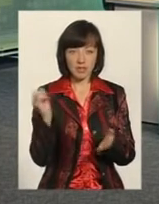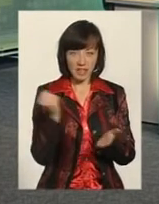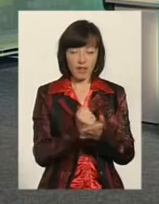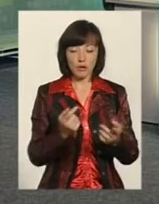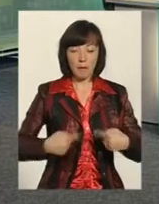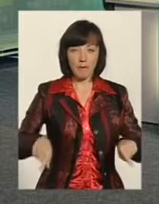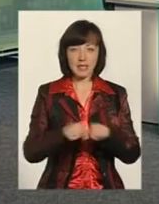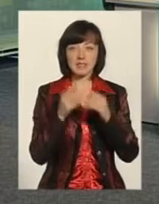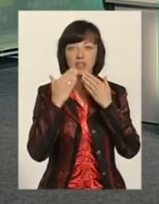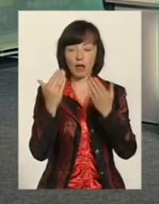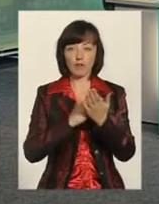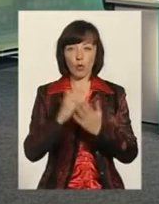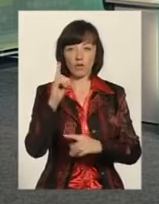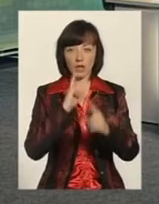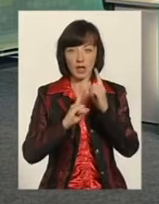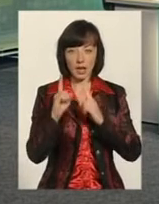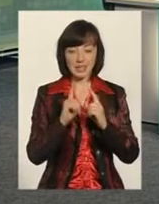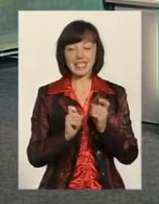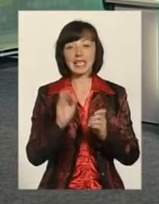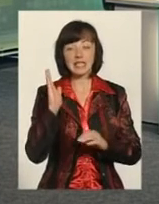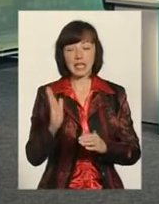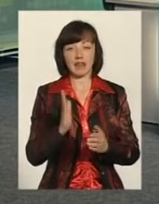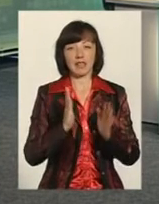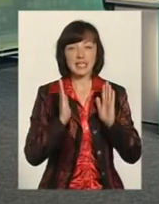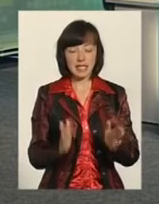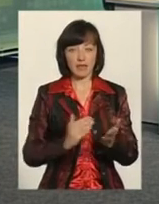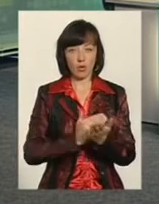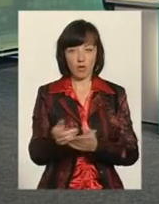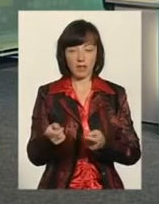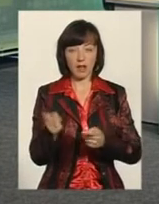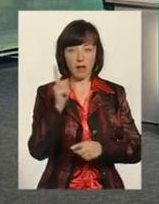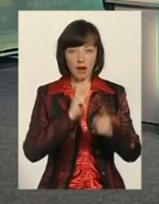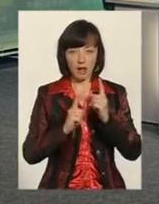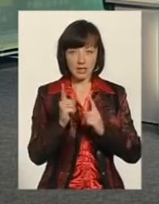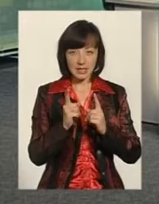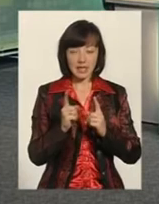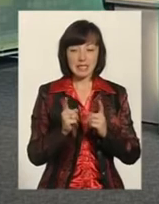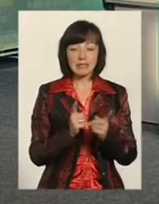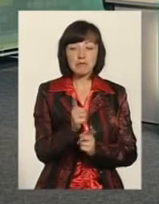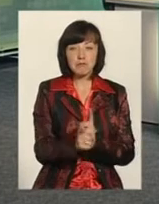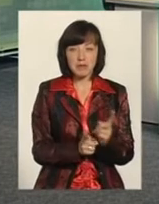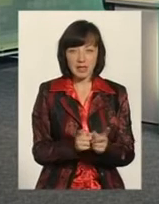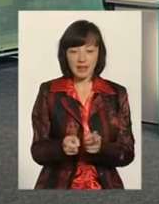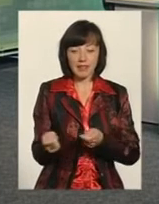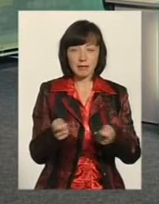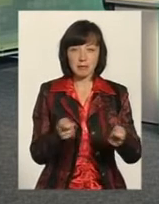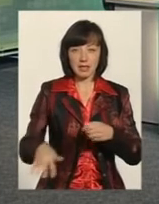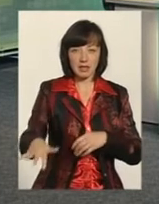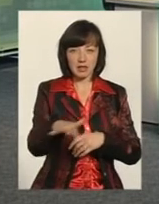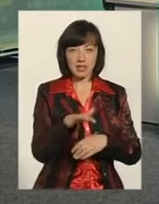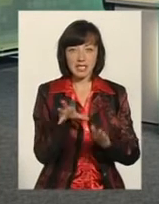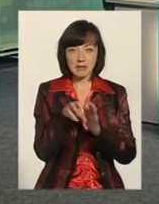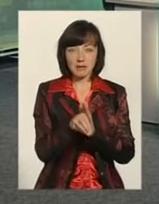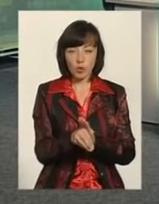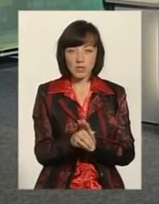Де-факто звертається до Верховної Ради. Зміни, і тільки Верховна Рада має прийняти в адміністративно-територіальний устрій держави по всьому світу. Зміни вносить тільки